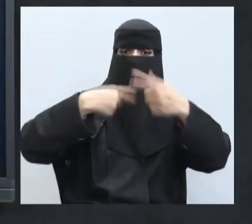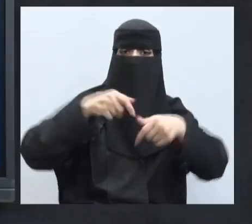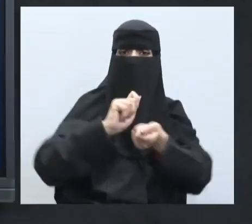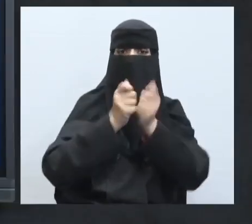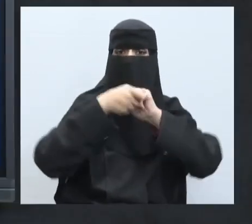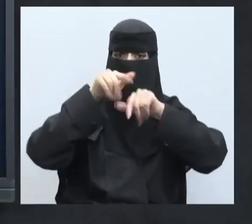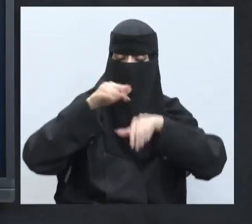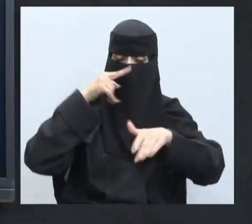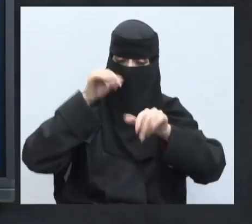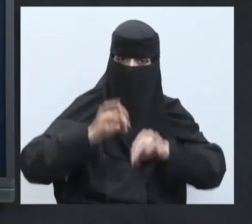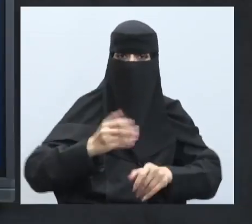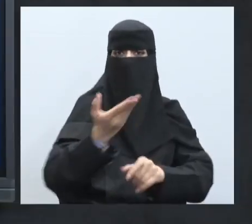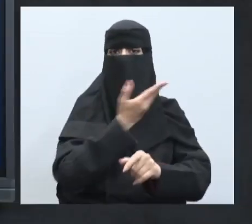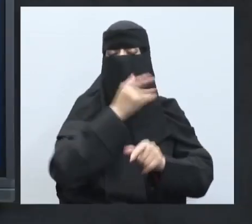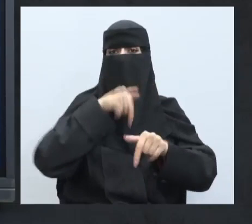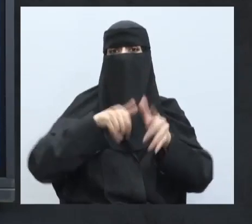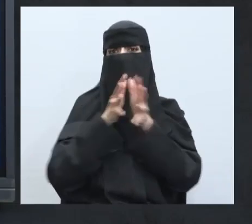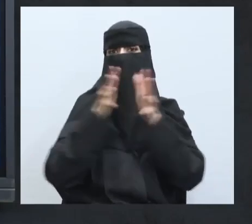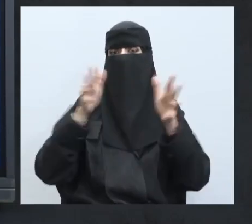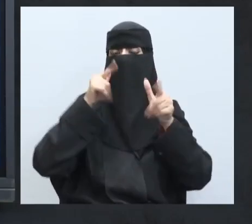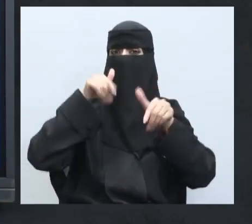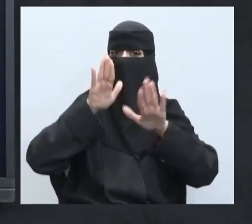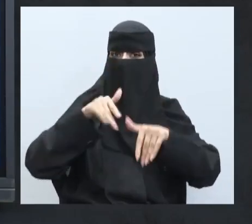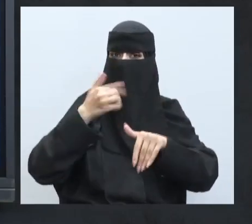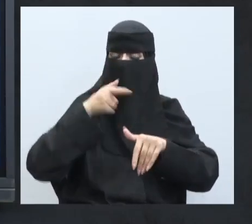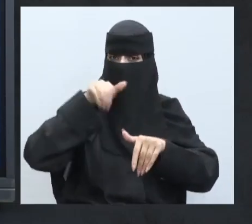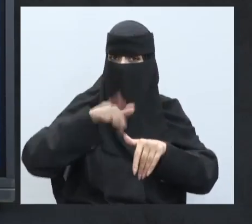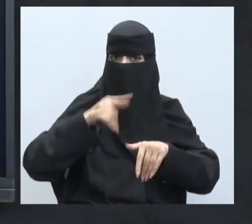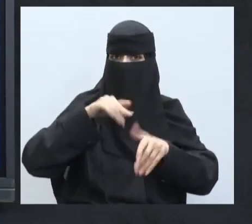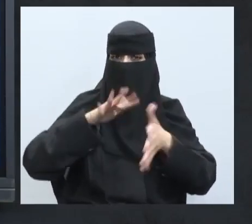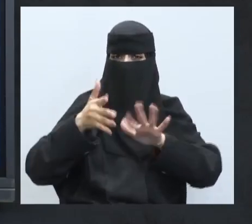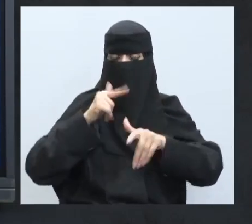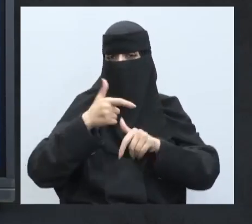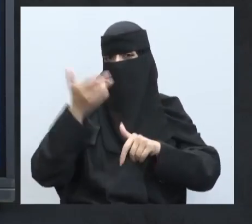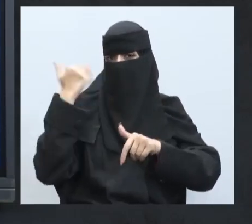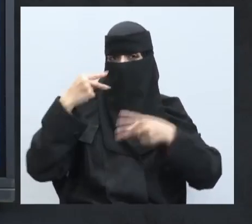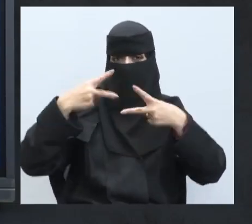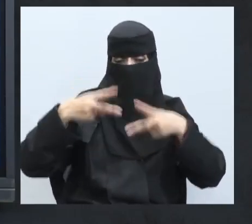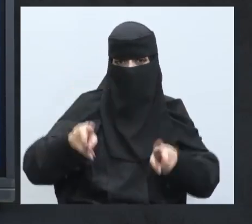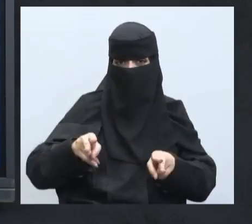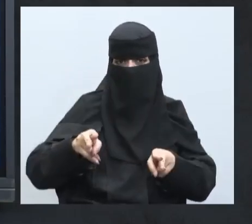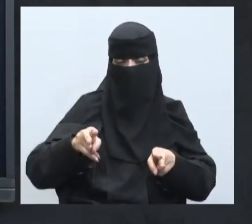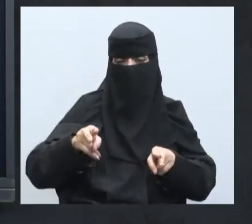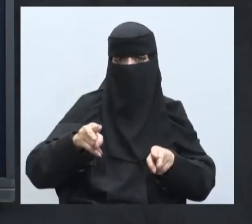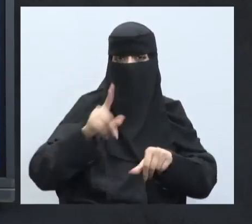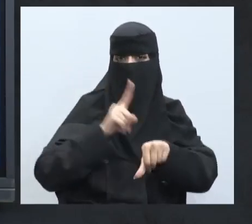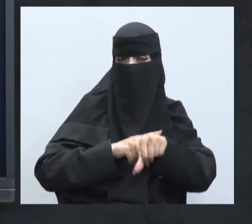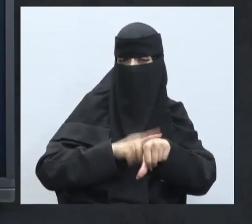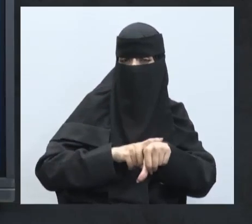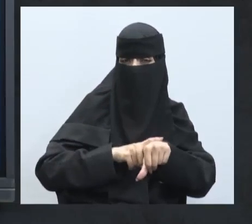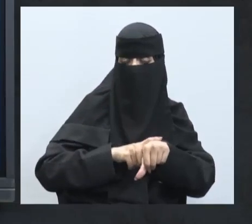كل تغيير يحدث او يحدث اثرا كبيرا ذكرنا ذلك حينما كان بدايه العصر او